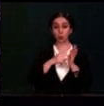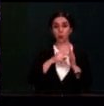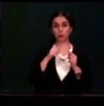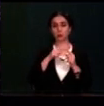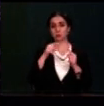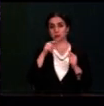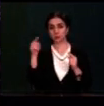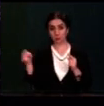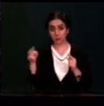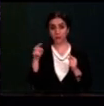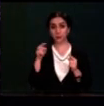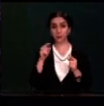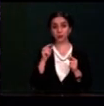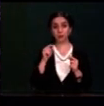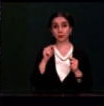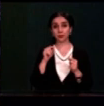perpendikular.